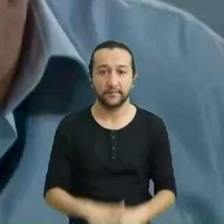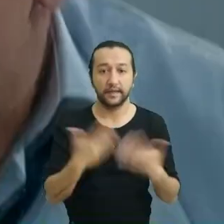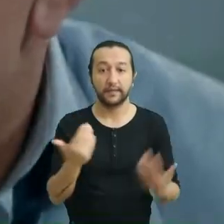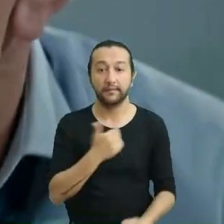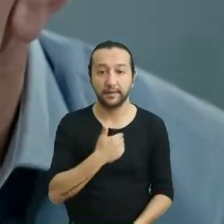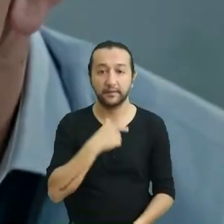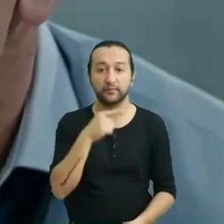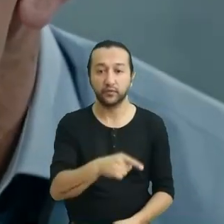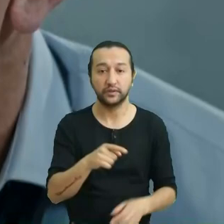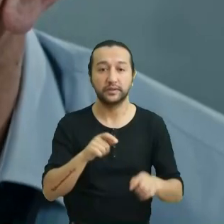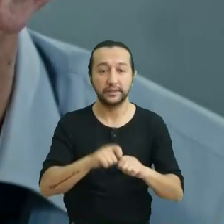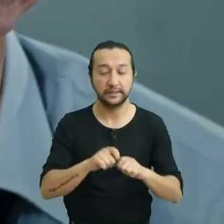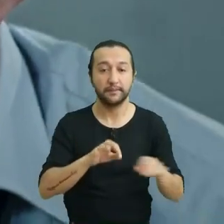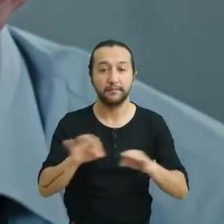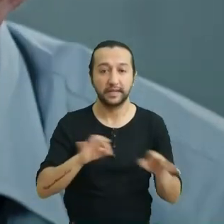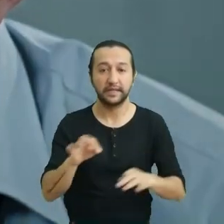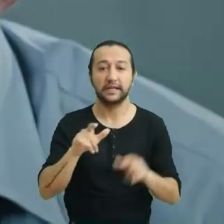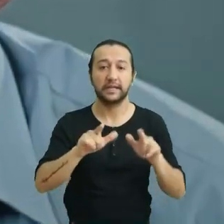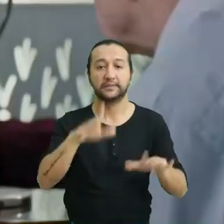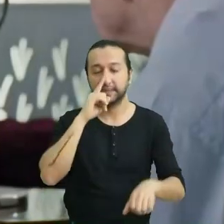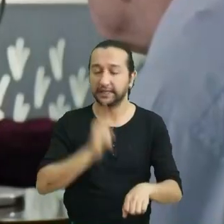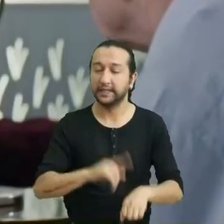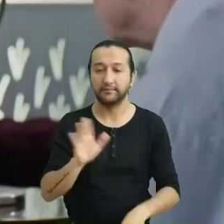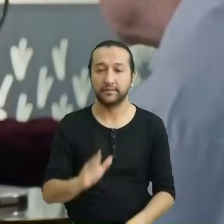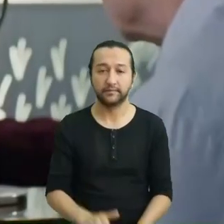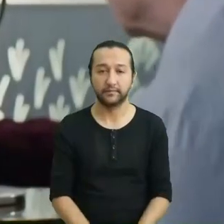Ama benim bu senaryolara karnım tok.